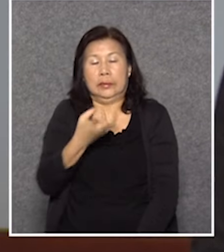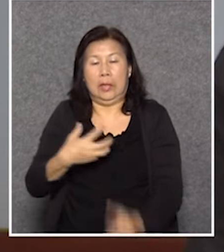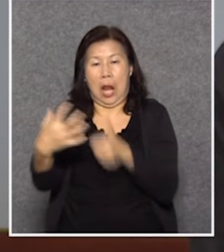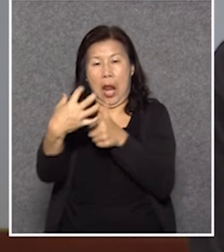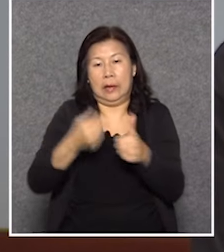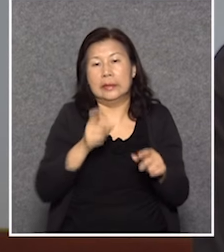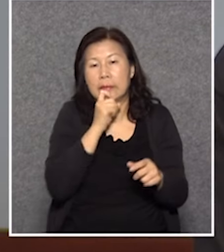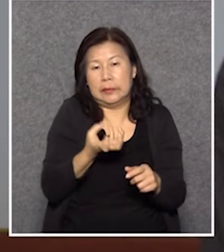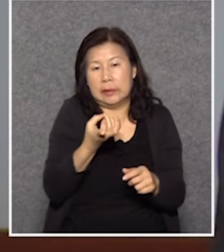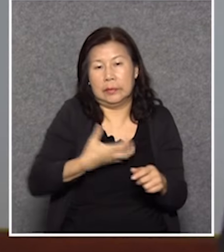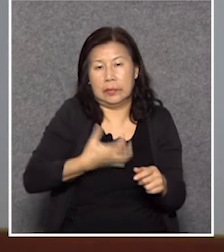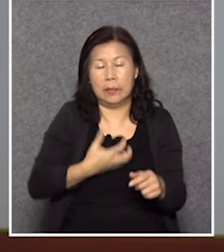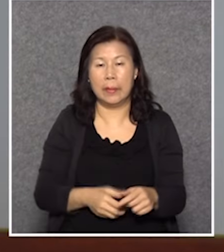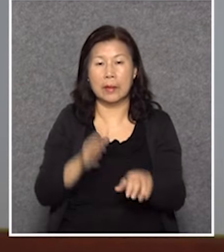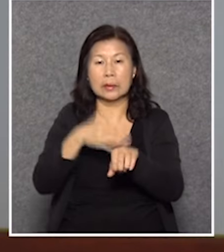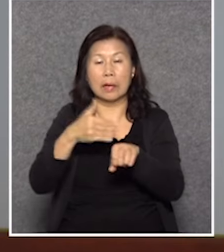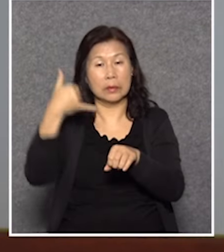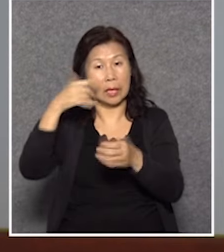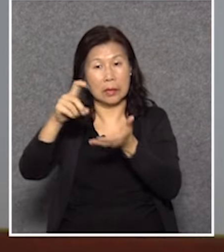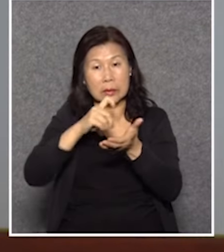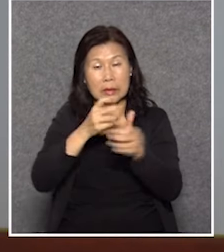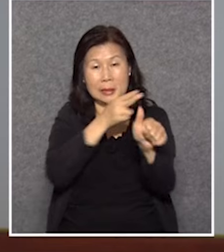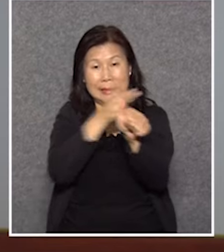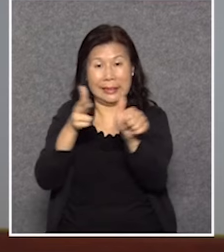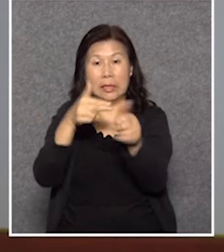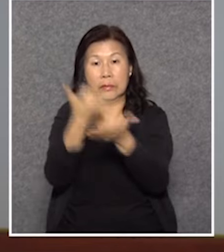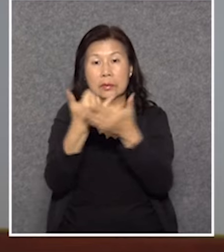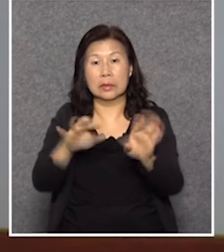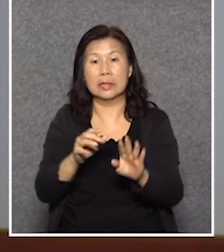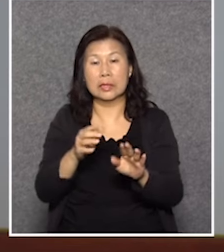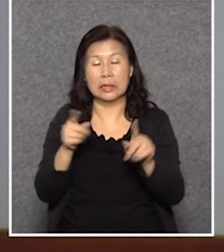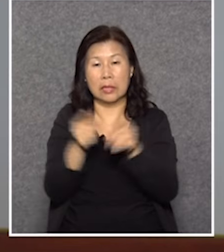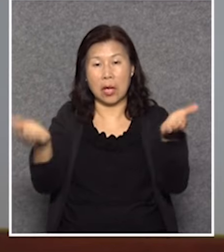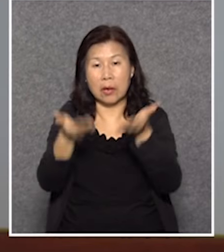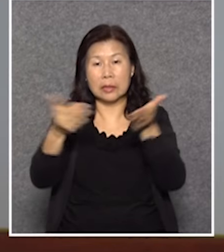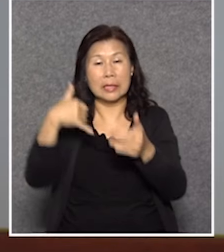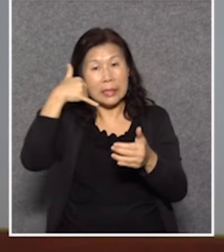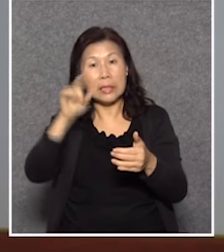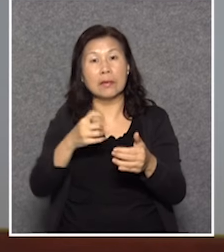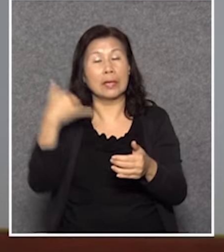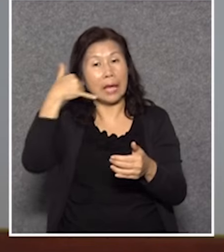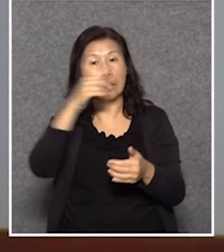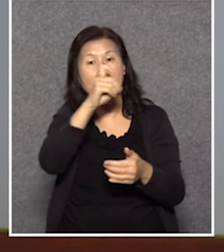嗱，正話有個人話打電話話一槍殺死我添，就係、是、你啲咁嘅人煽動咯。我而家電話喺度，我未報警，